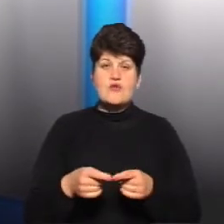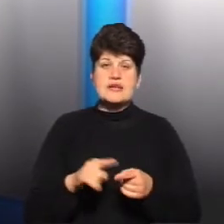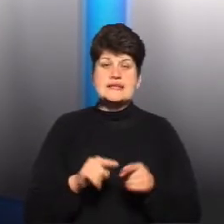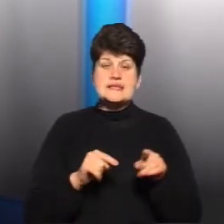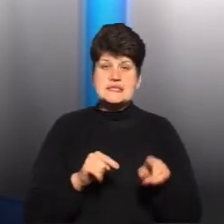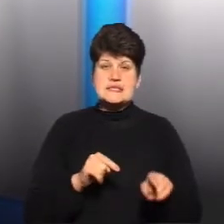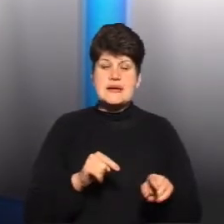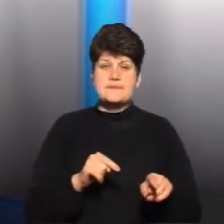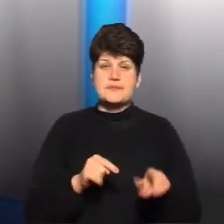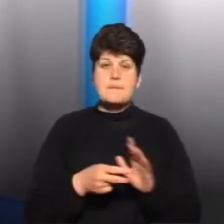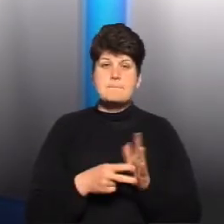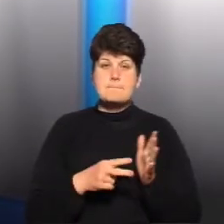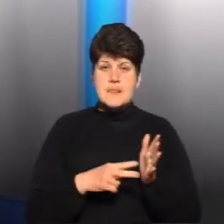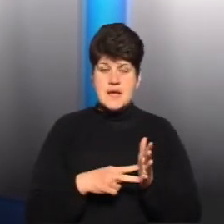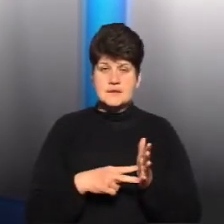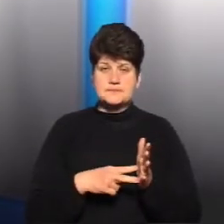план,